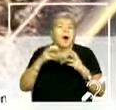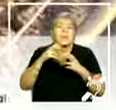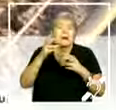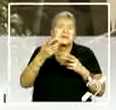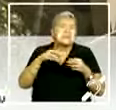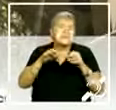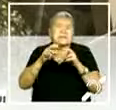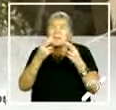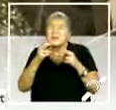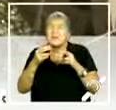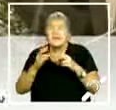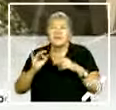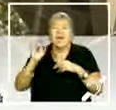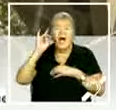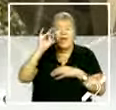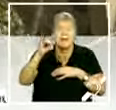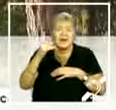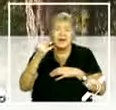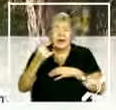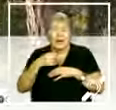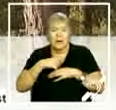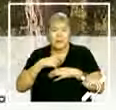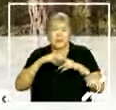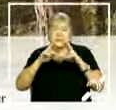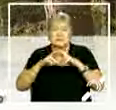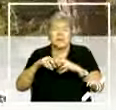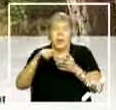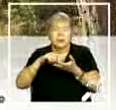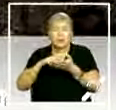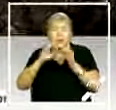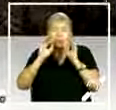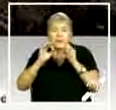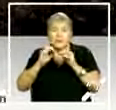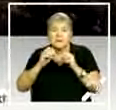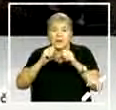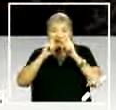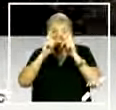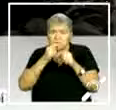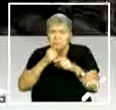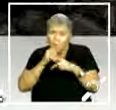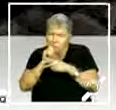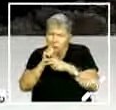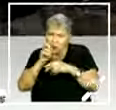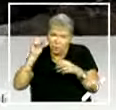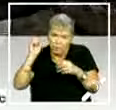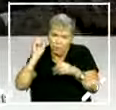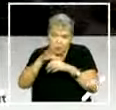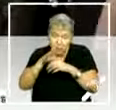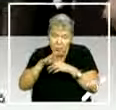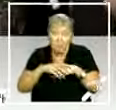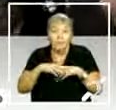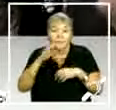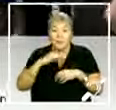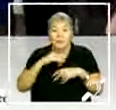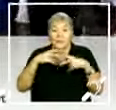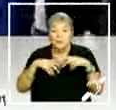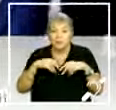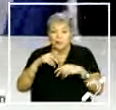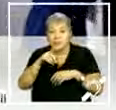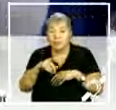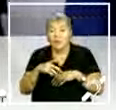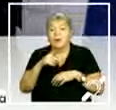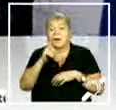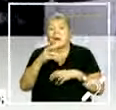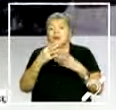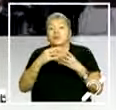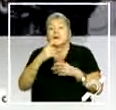diverse sisteme aeriene care pot staționa la punct fix, identifică ținta și apoi se proiectează în ea. Președintele Ucraina este vedeta actuale